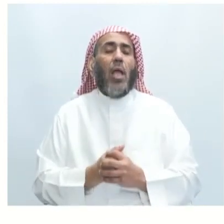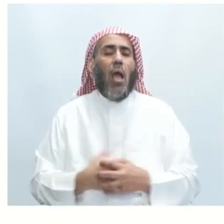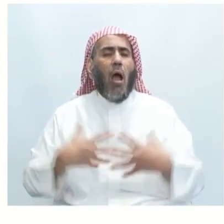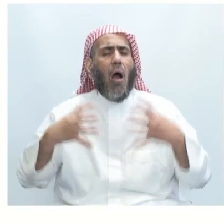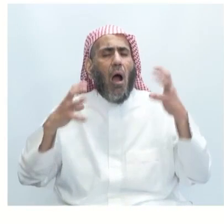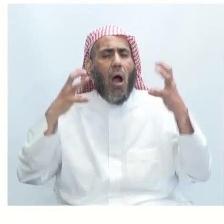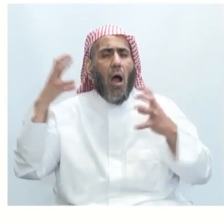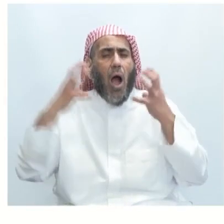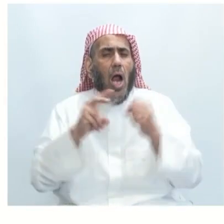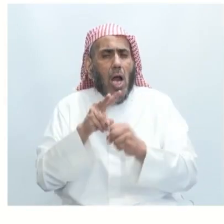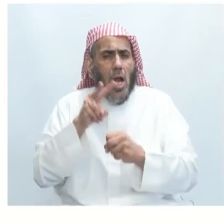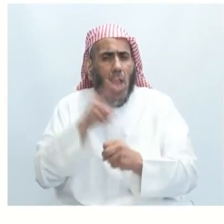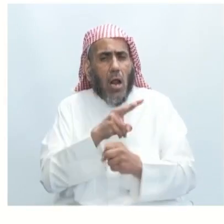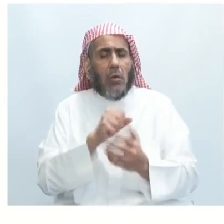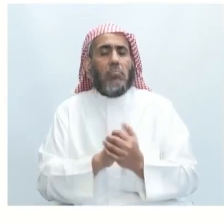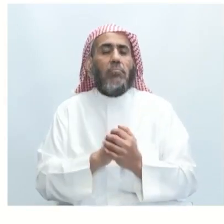فعل